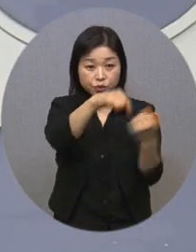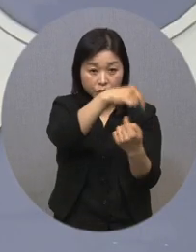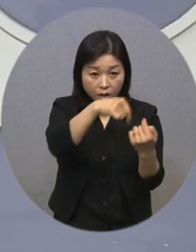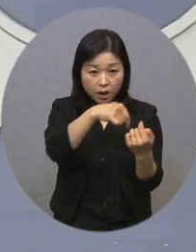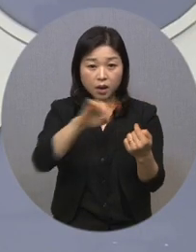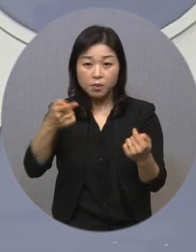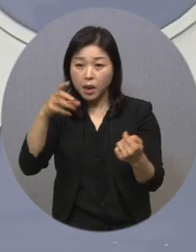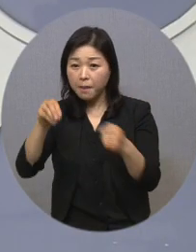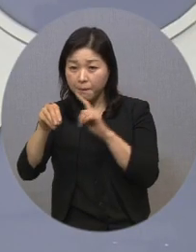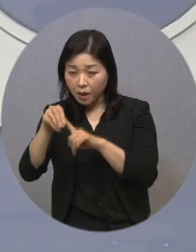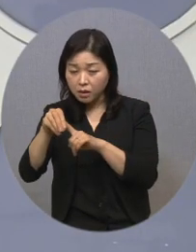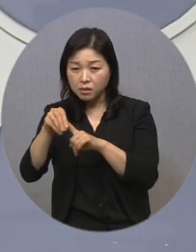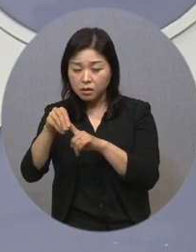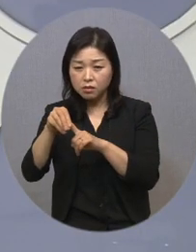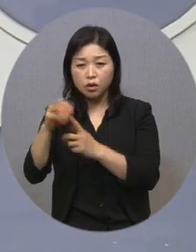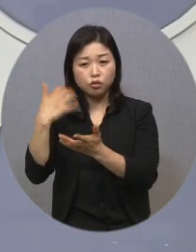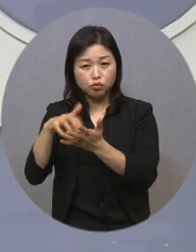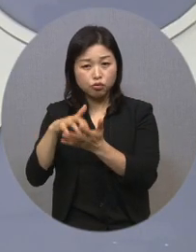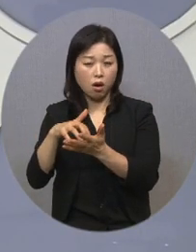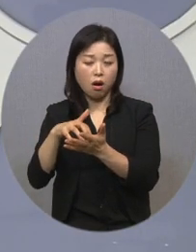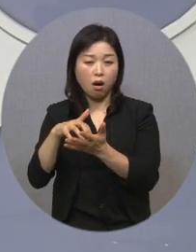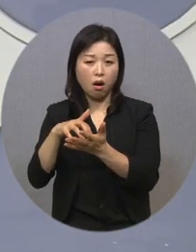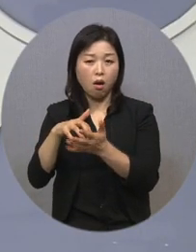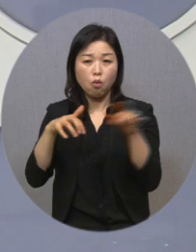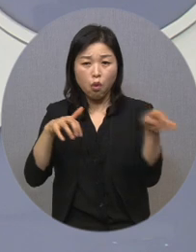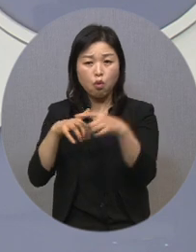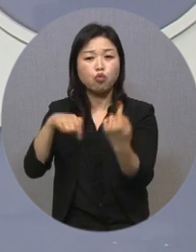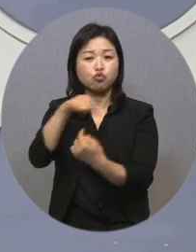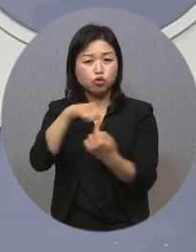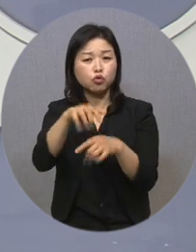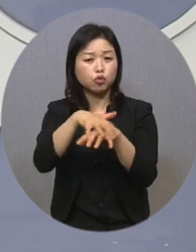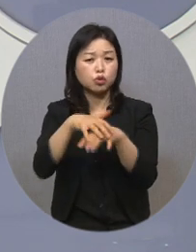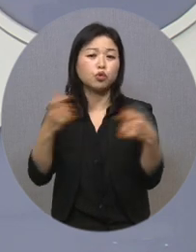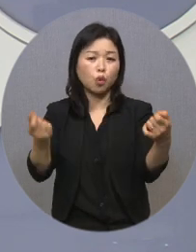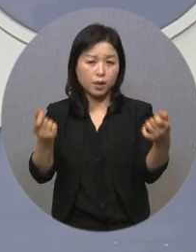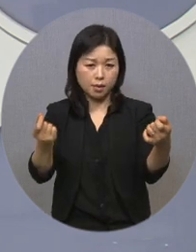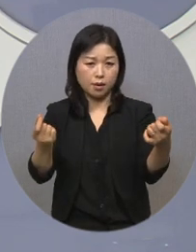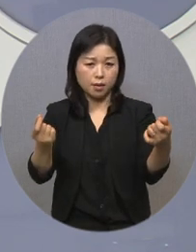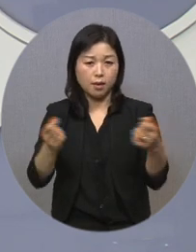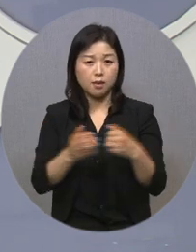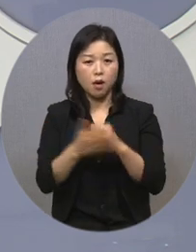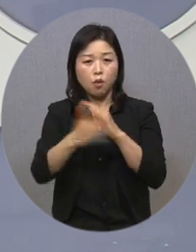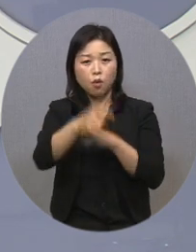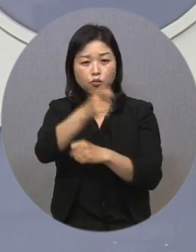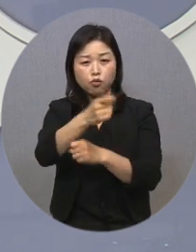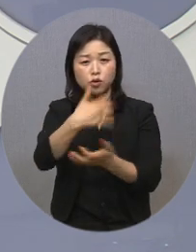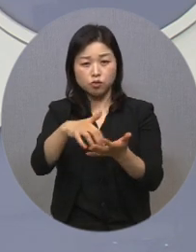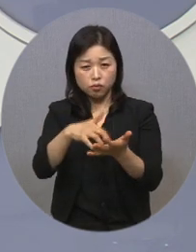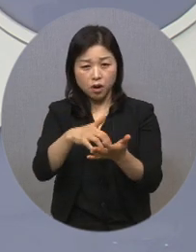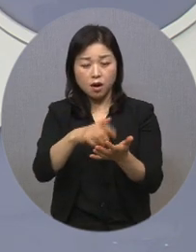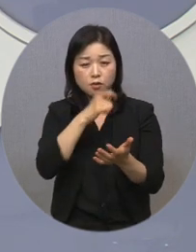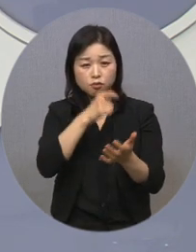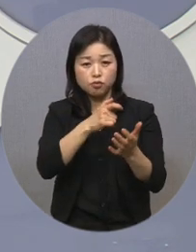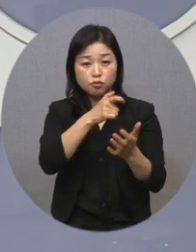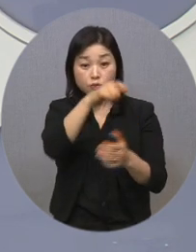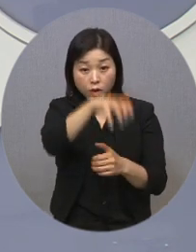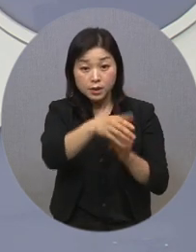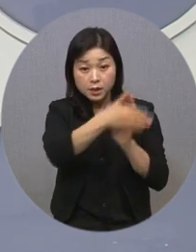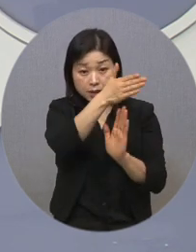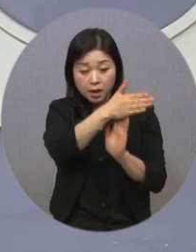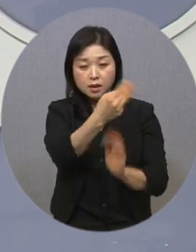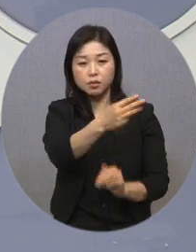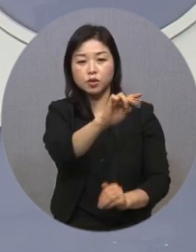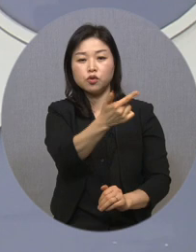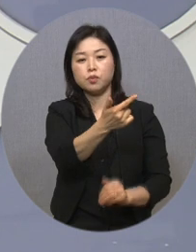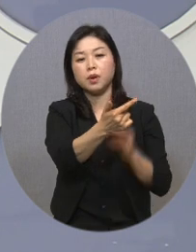이렇게 되는 거에서 공무원 수가 우리 수원시가 3,600명 정도, 그다음에